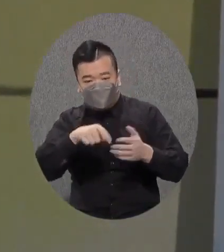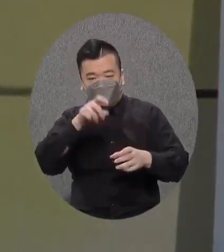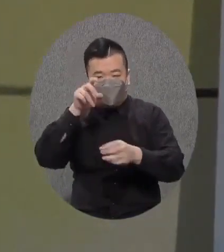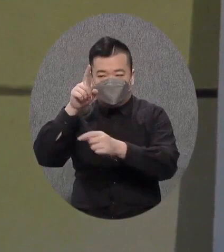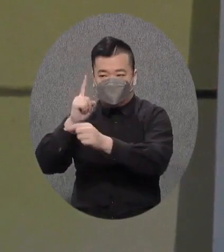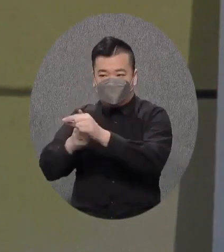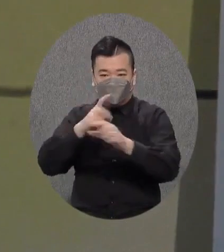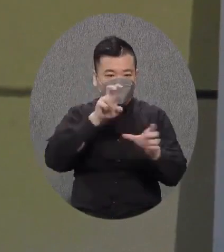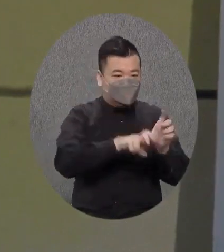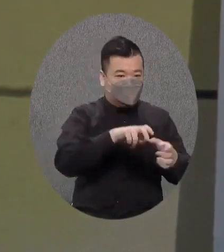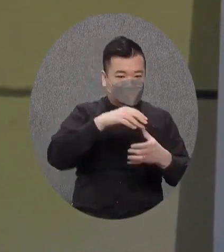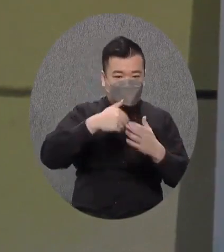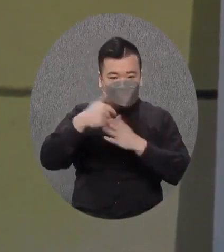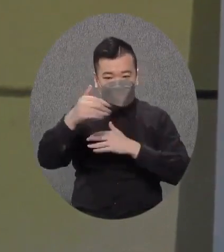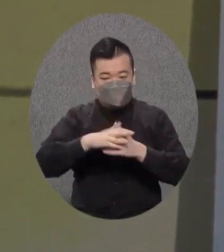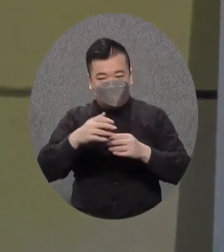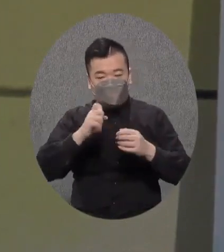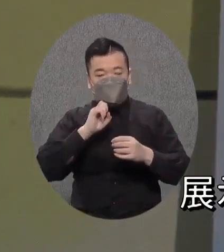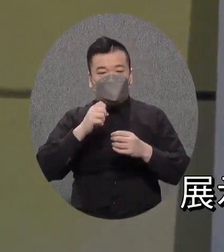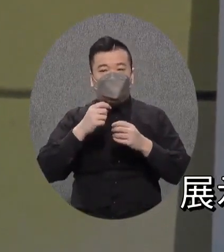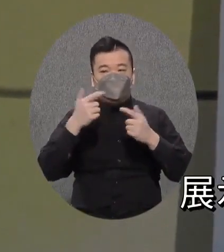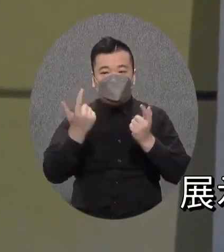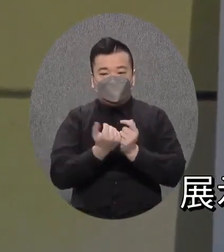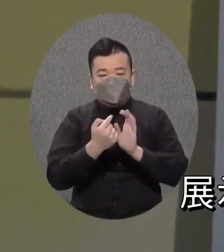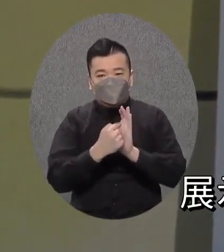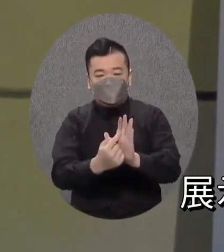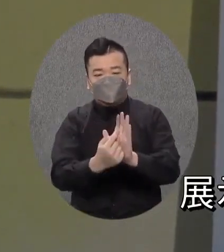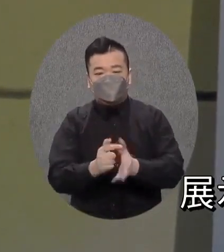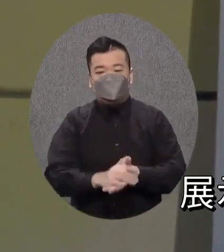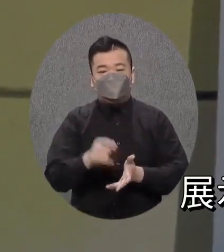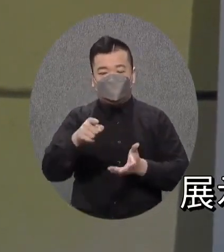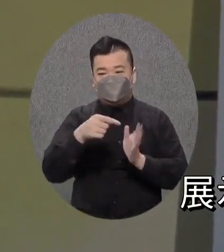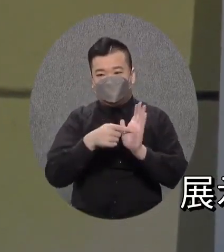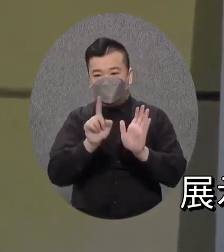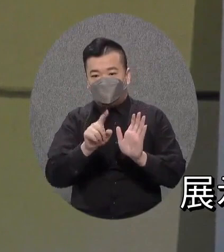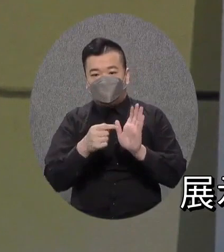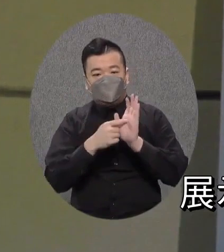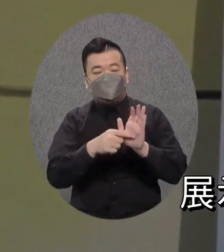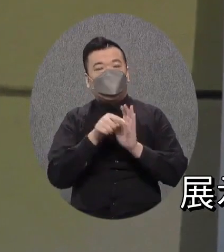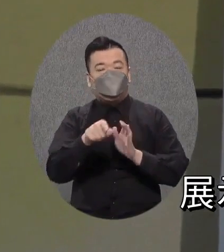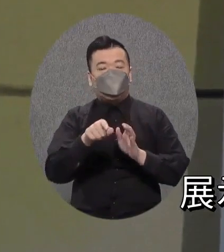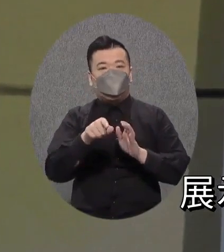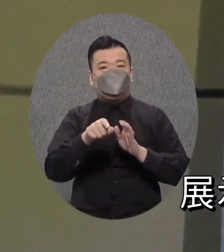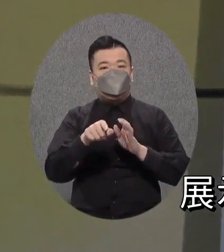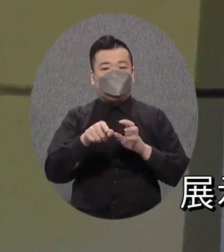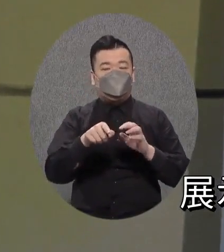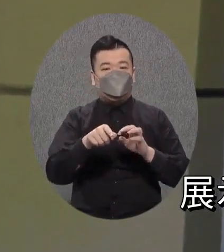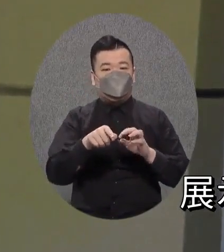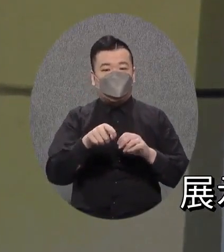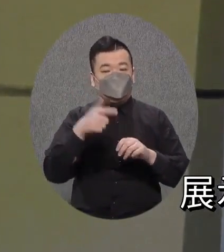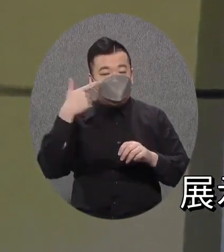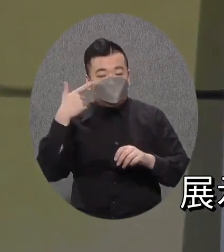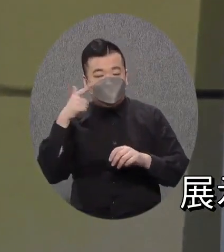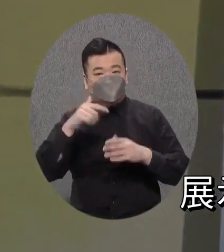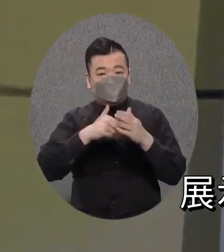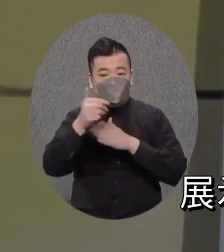西的技術咧係互相去配合，咁就係展示到咧佢哋對於個嘅新嘅